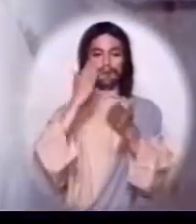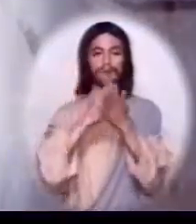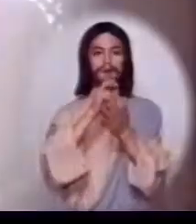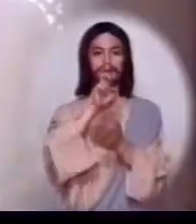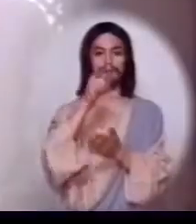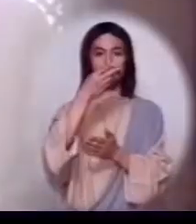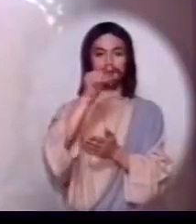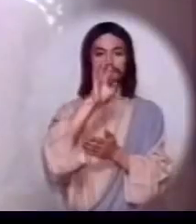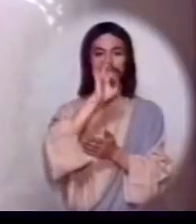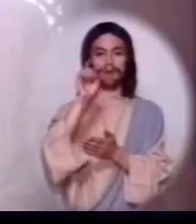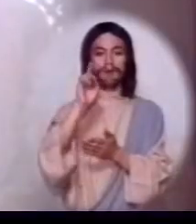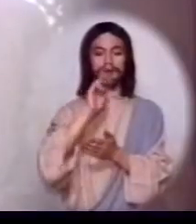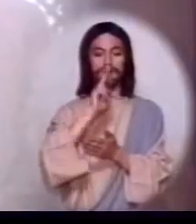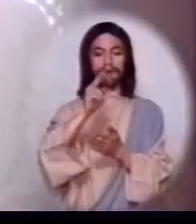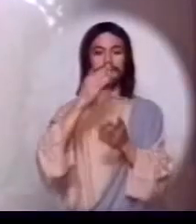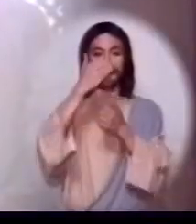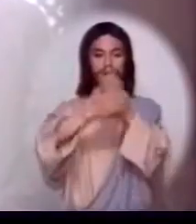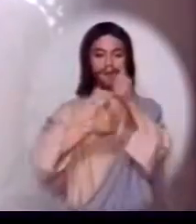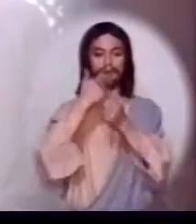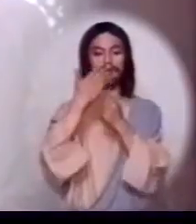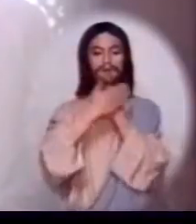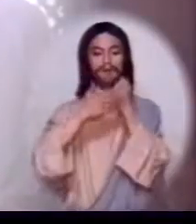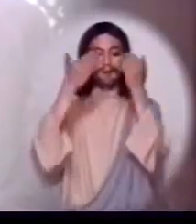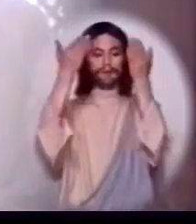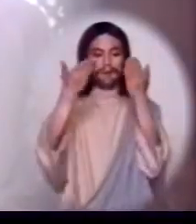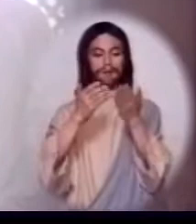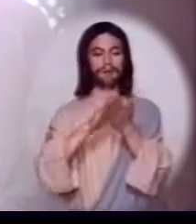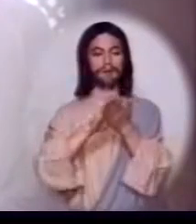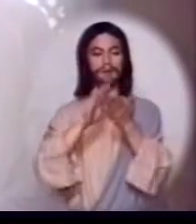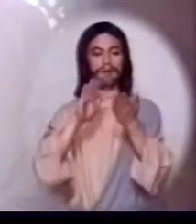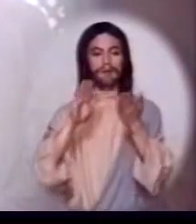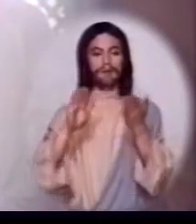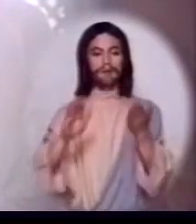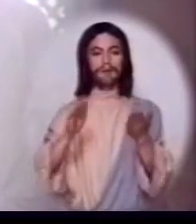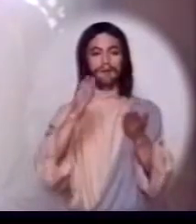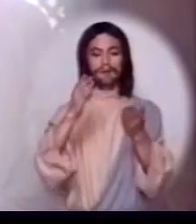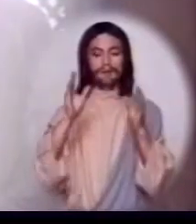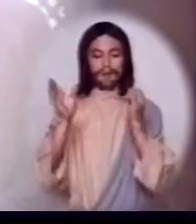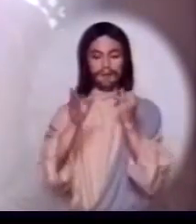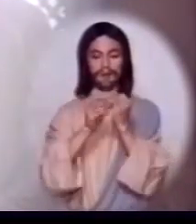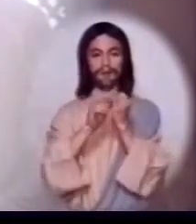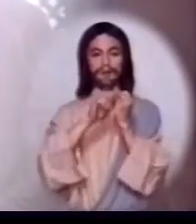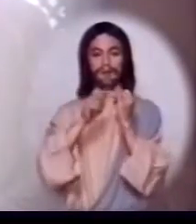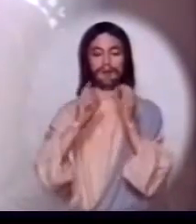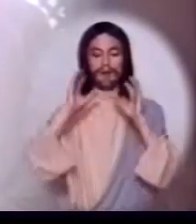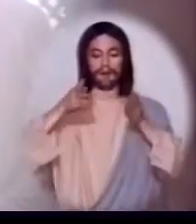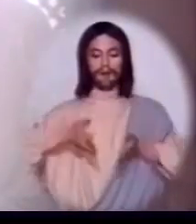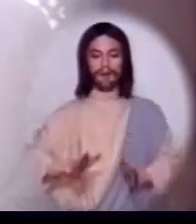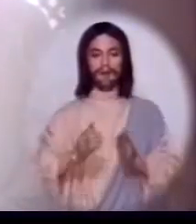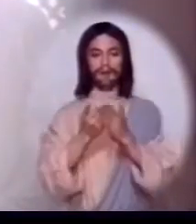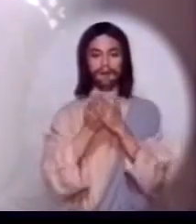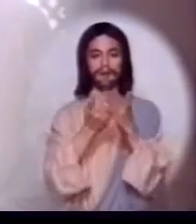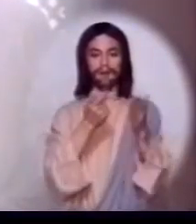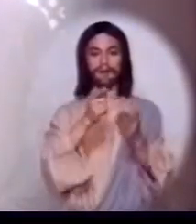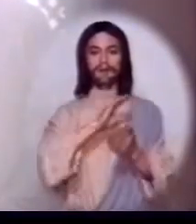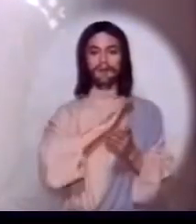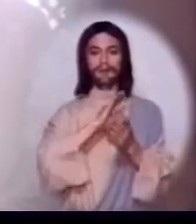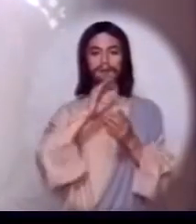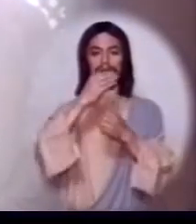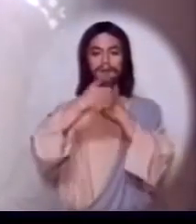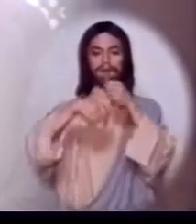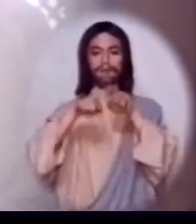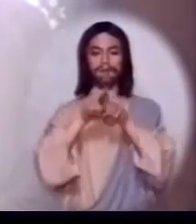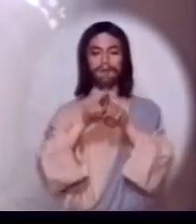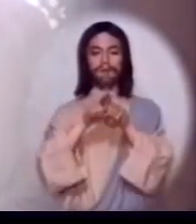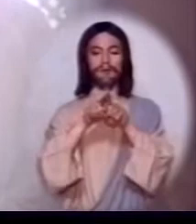두려워 말라 마리아여, 네가 하나님께 은혜를 얻었느니라. 네가 수태하여 아들을 낳으리니